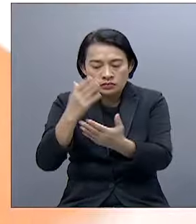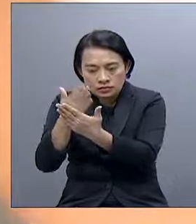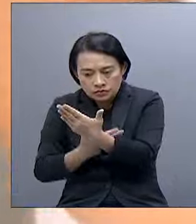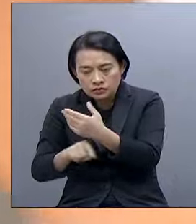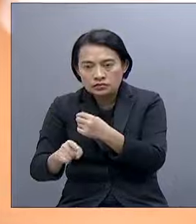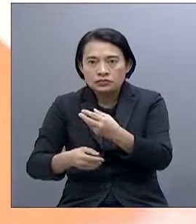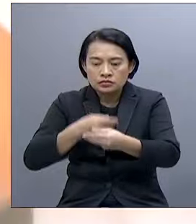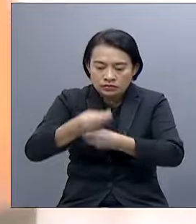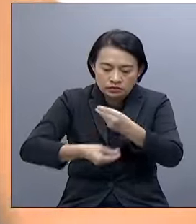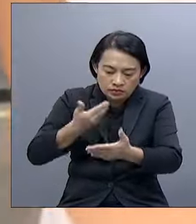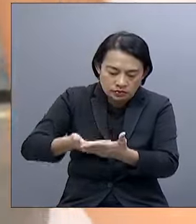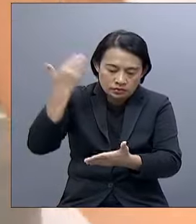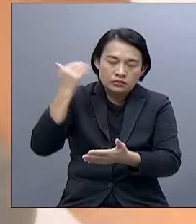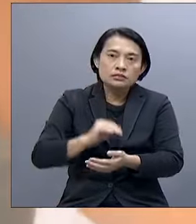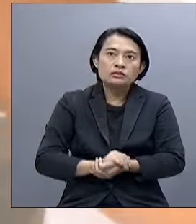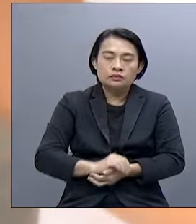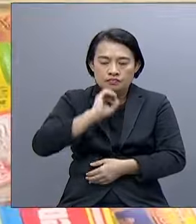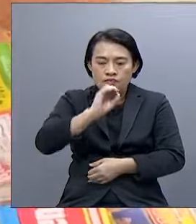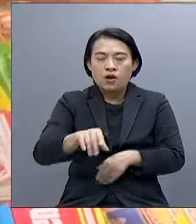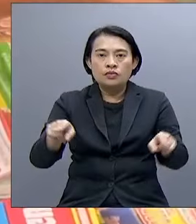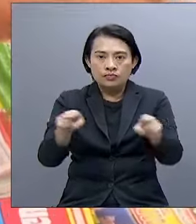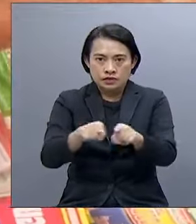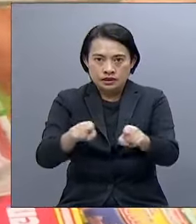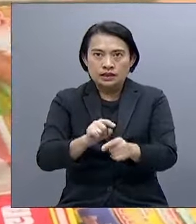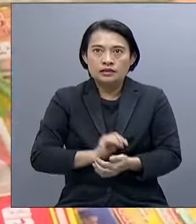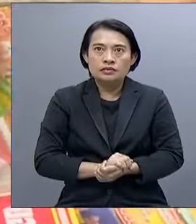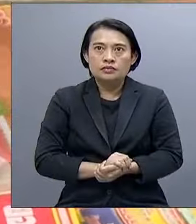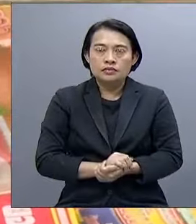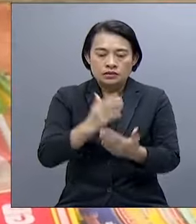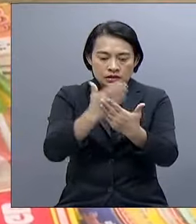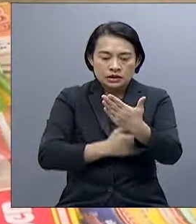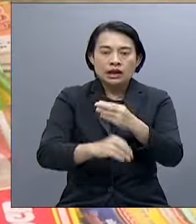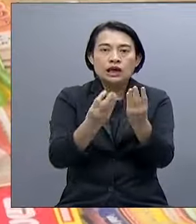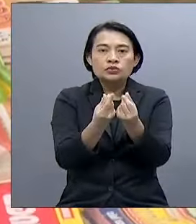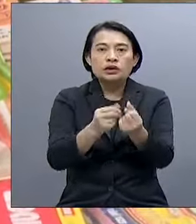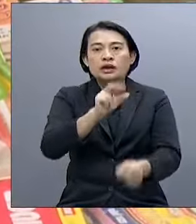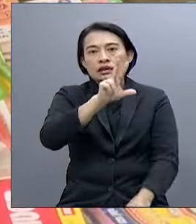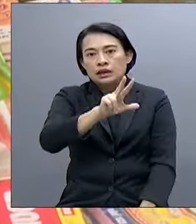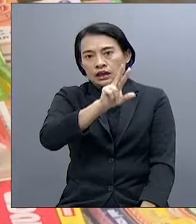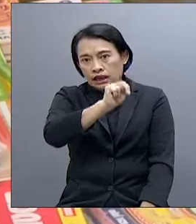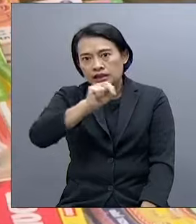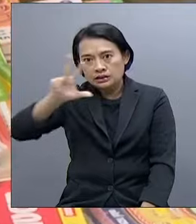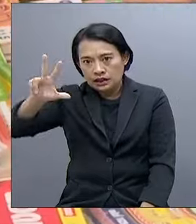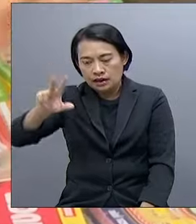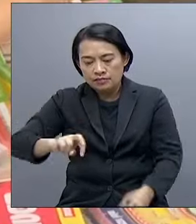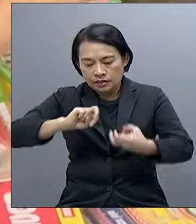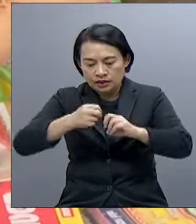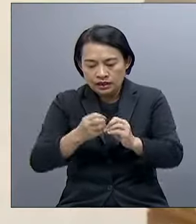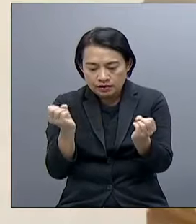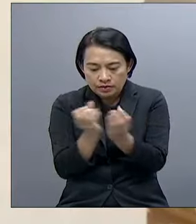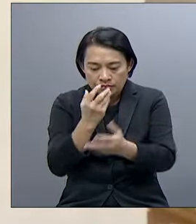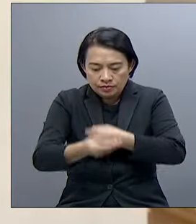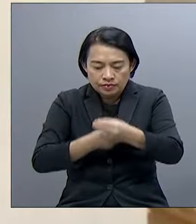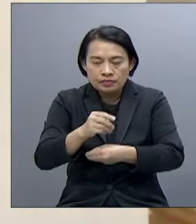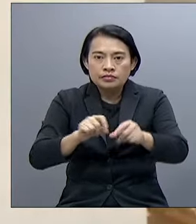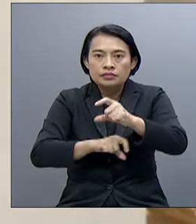คาผู้ค้าสลากหลายคนก็บอกเป็นเสียงเดียวกันนะคะว่าสลาก N3 เนี่ยอาจจะส่งผลกระทบต่อยอดขายลอตเตอรี่เพราะว่าราคาถู